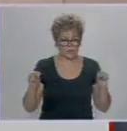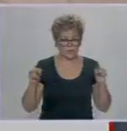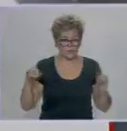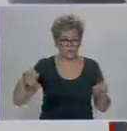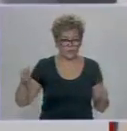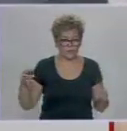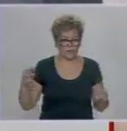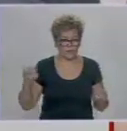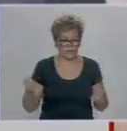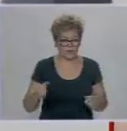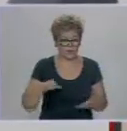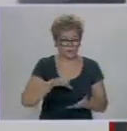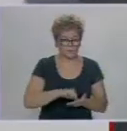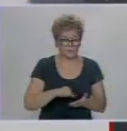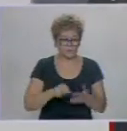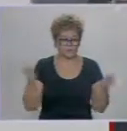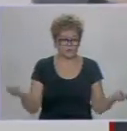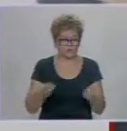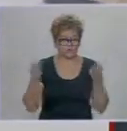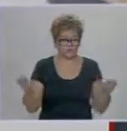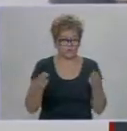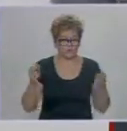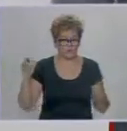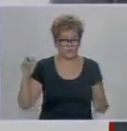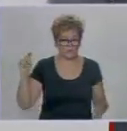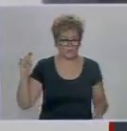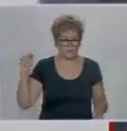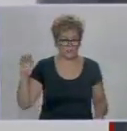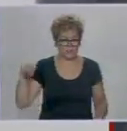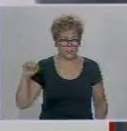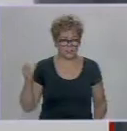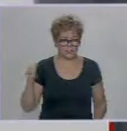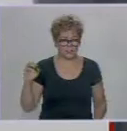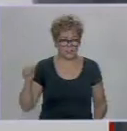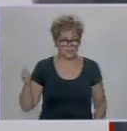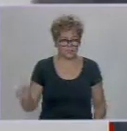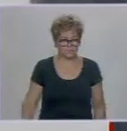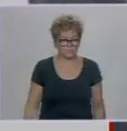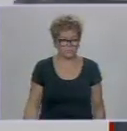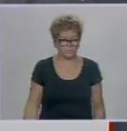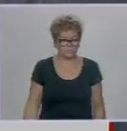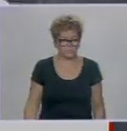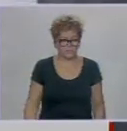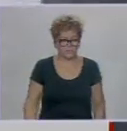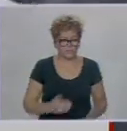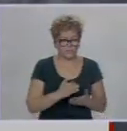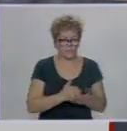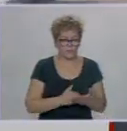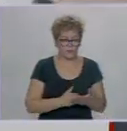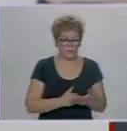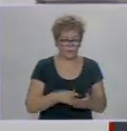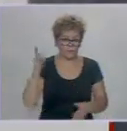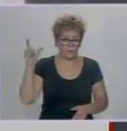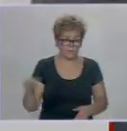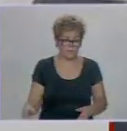are singurul centru de cercetare din Oltenia, de reproducere, afectează cetățenii